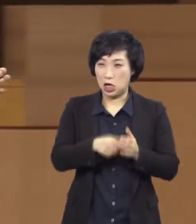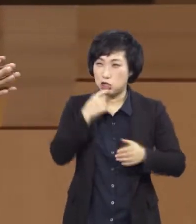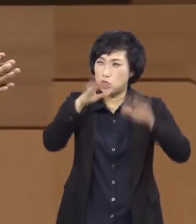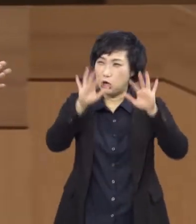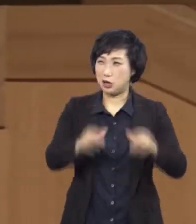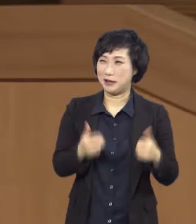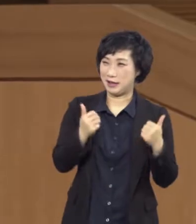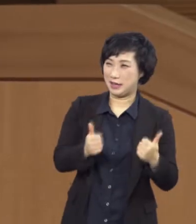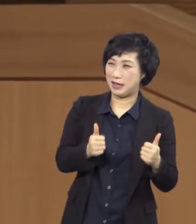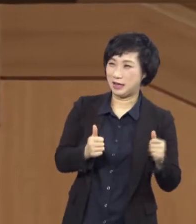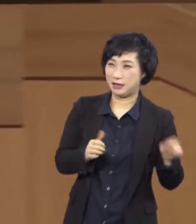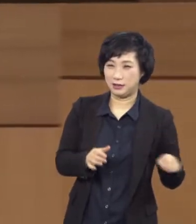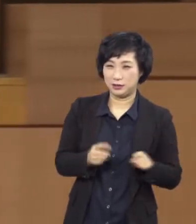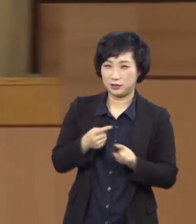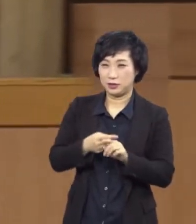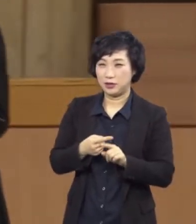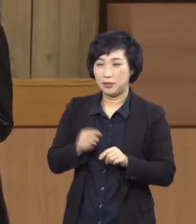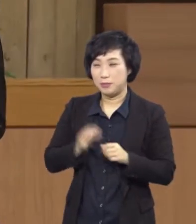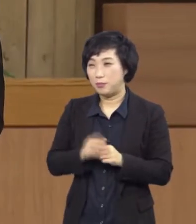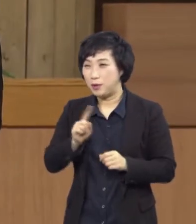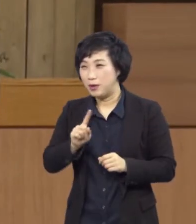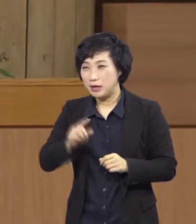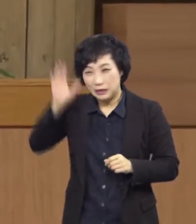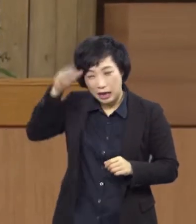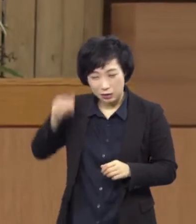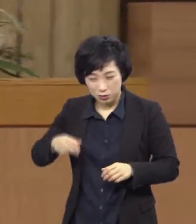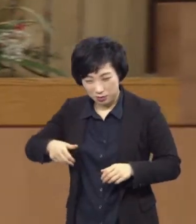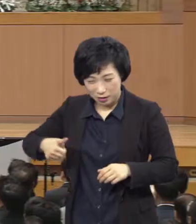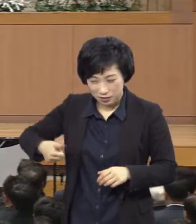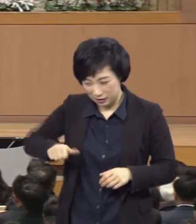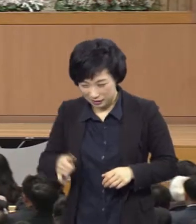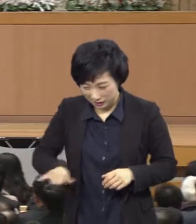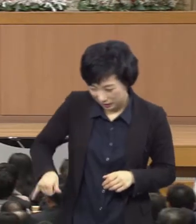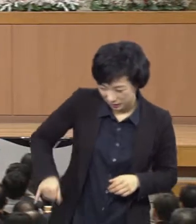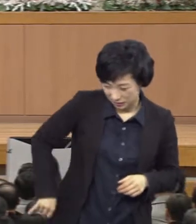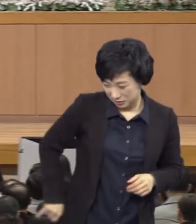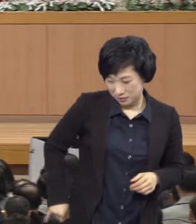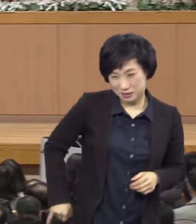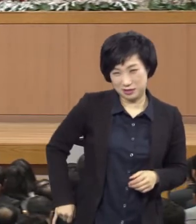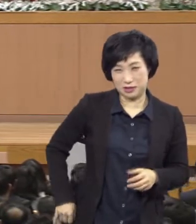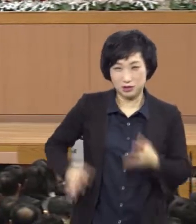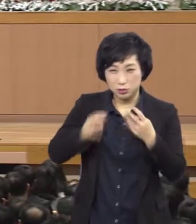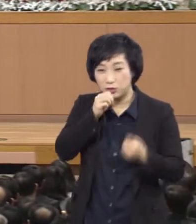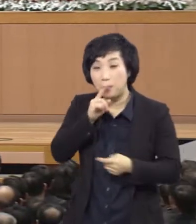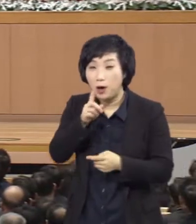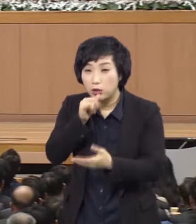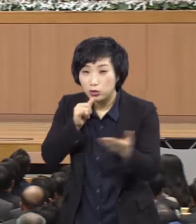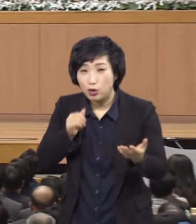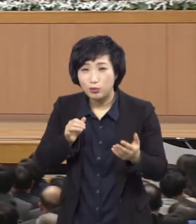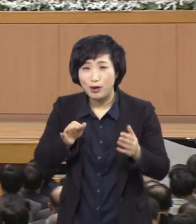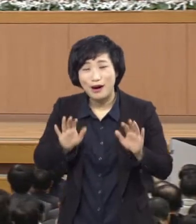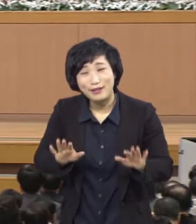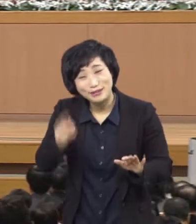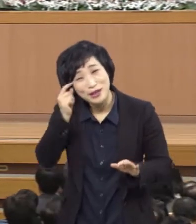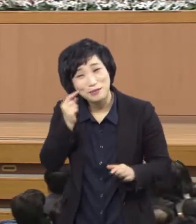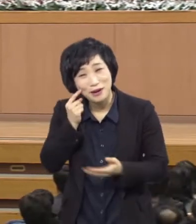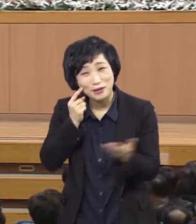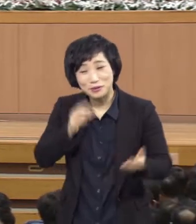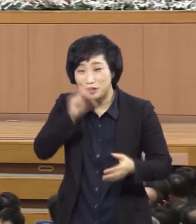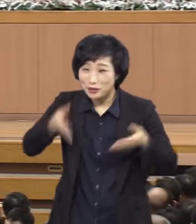되는데 아, 개도 뛰어놀고 좋은데 개 노는 거고 본 상황에서 응? 성탄과 아무